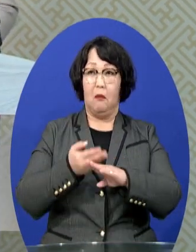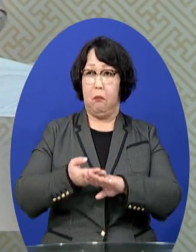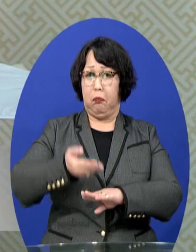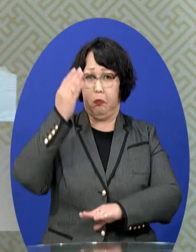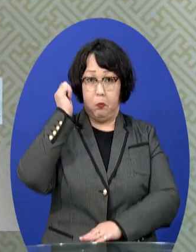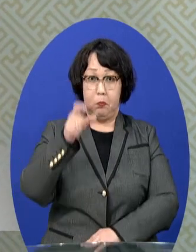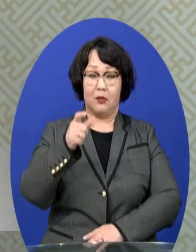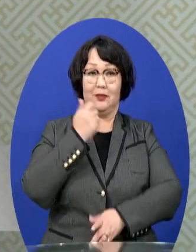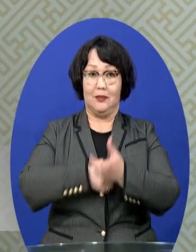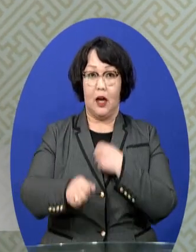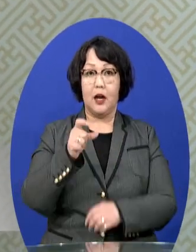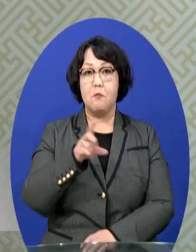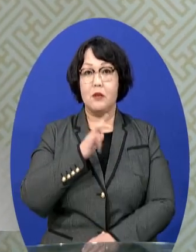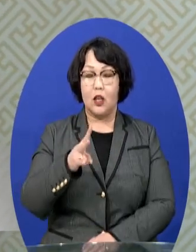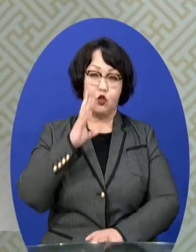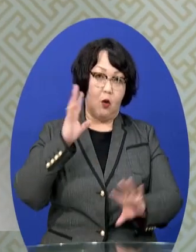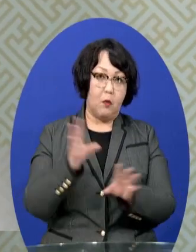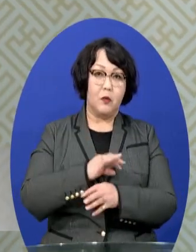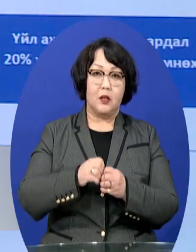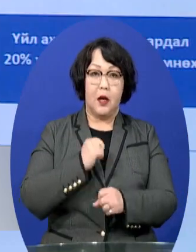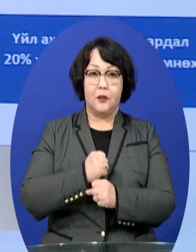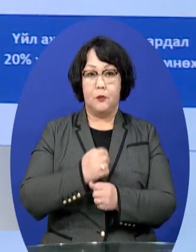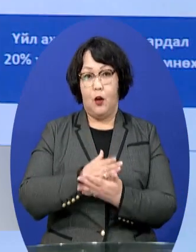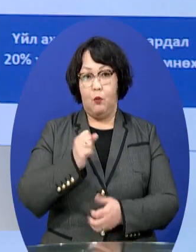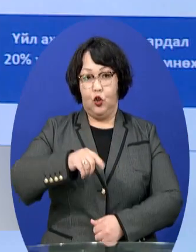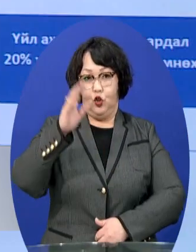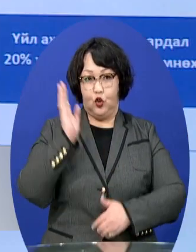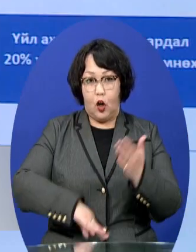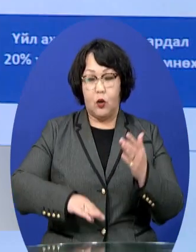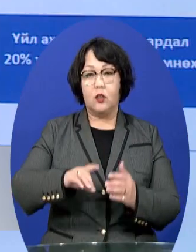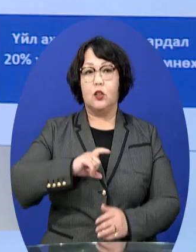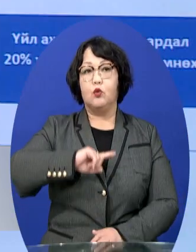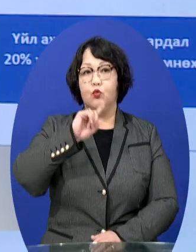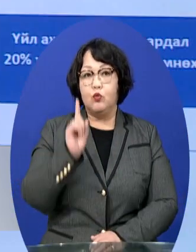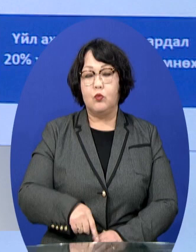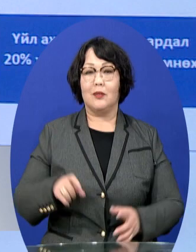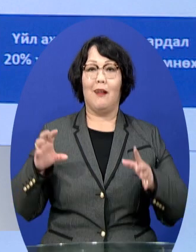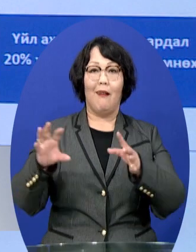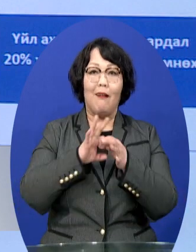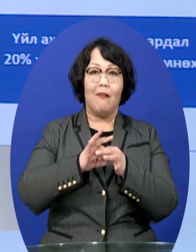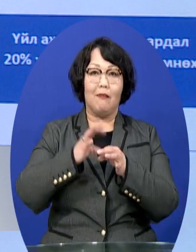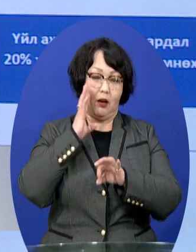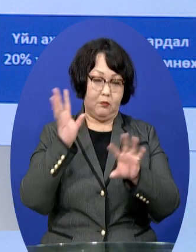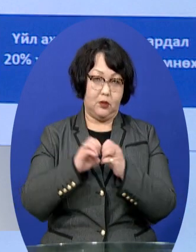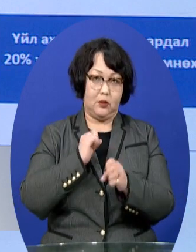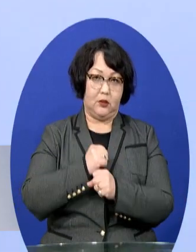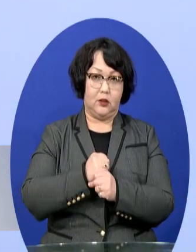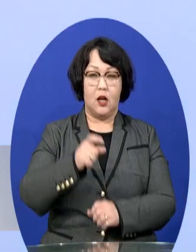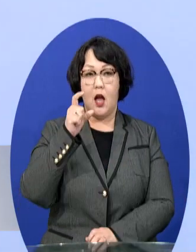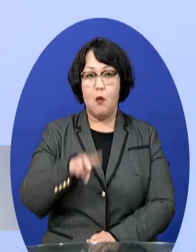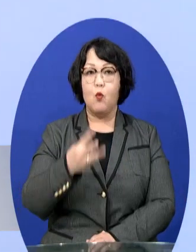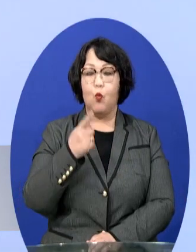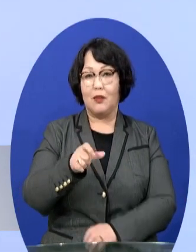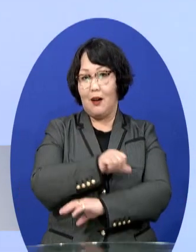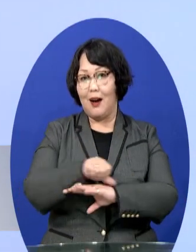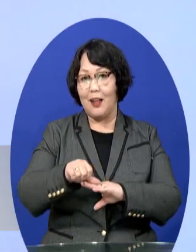сан тогтоосон үнээс өндөр үнээр юм худалдсан тохиолдолд торгох тусгай зөвшөөрлийг нь цуцлах хүртэл арга хэмжээ авах юм байна. Эмийн үнийг гайл,